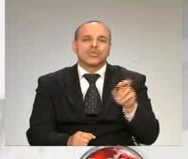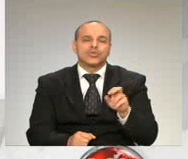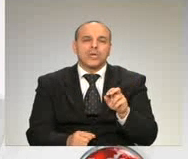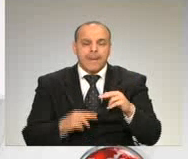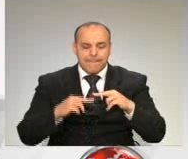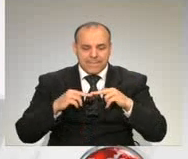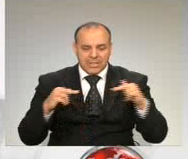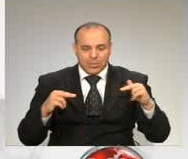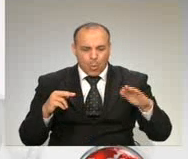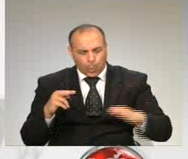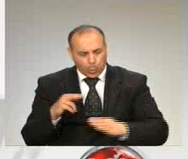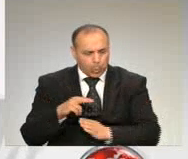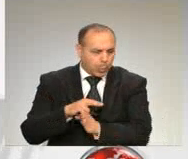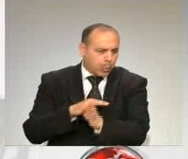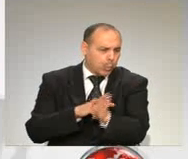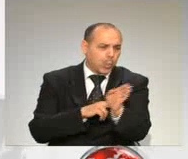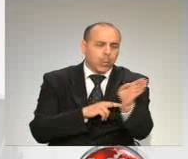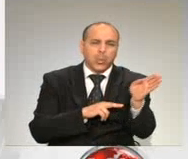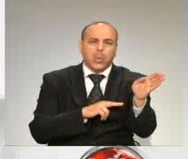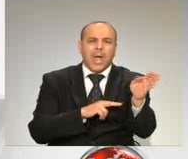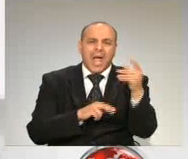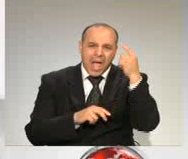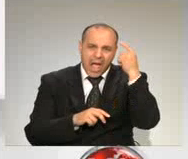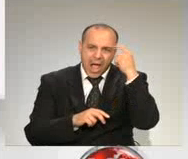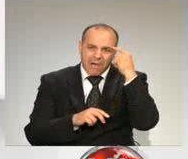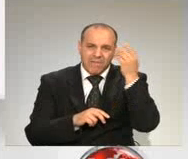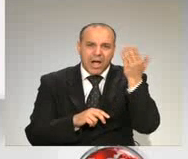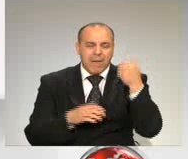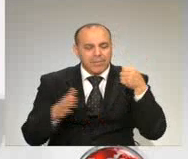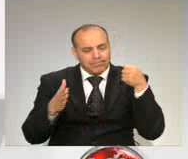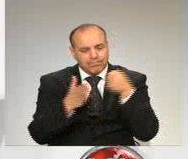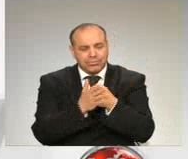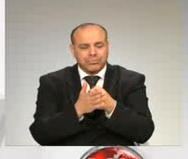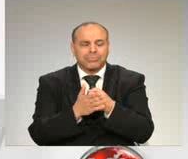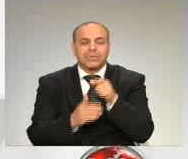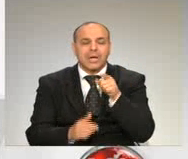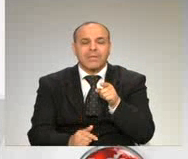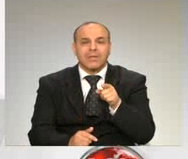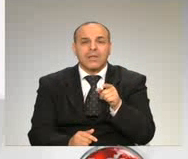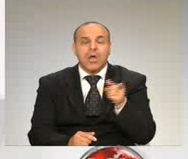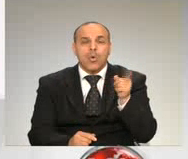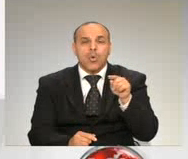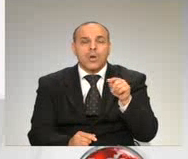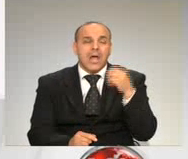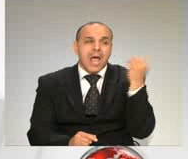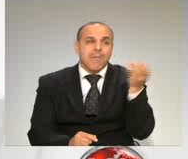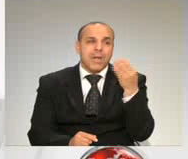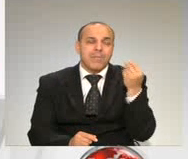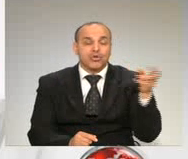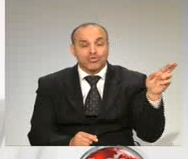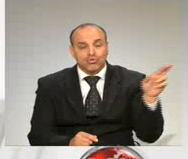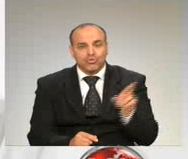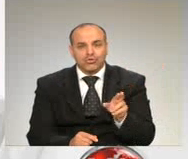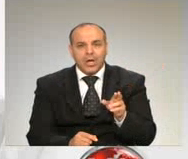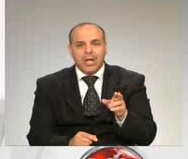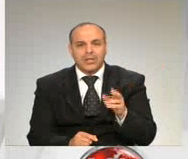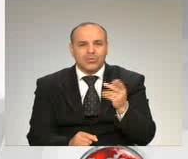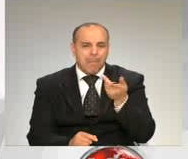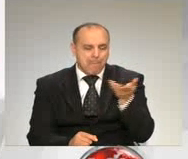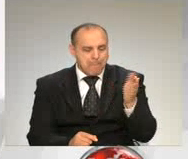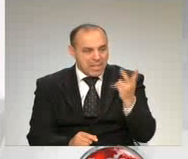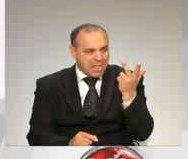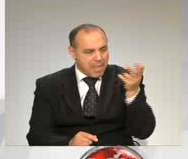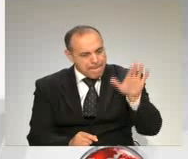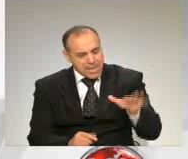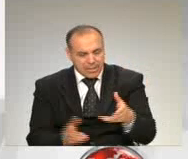مستوى منعرج حاد وهو المكان الذي وقع فيه الحادث. وتمكن أعوان الحماية المدنية من إخراج الجثث